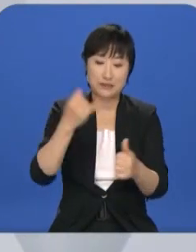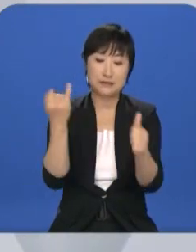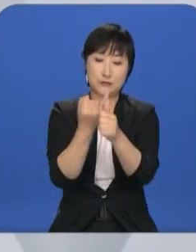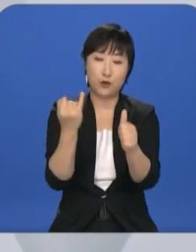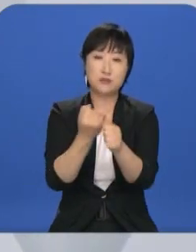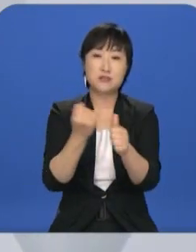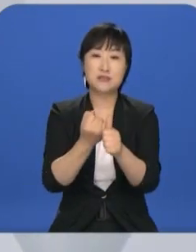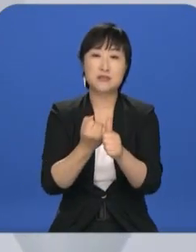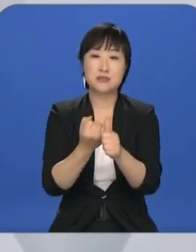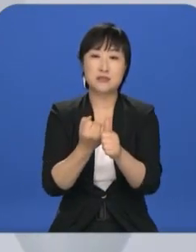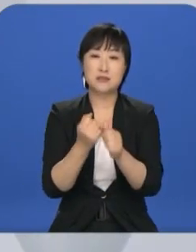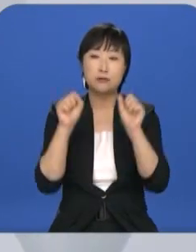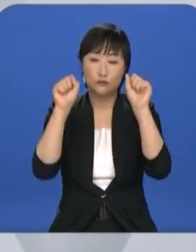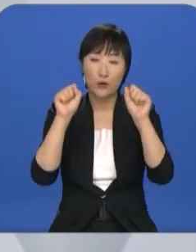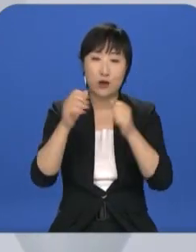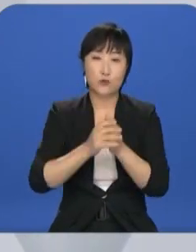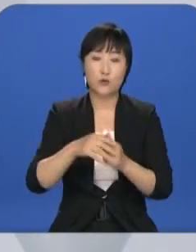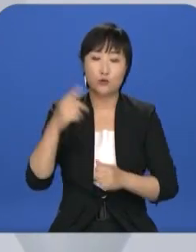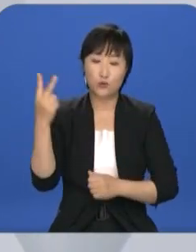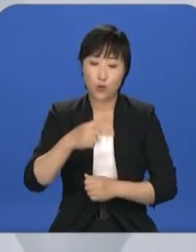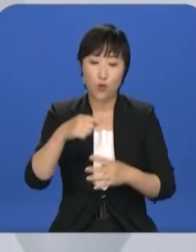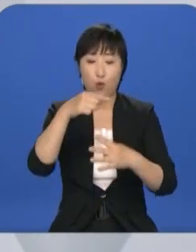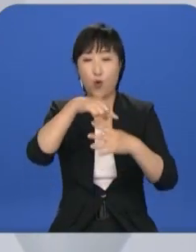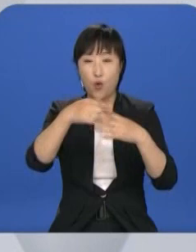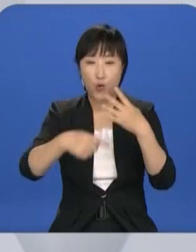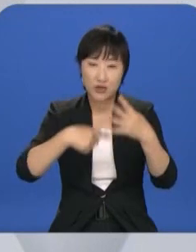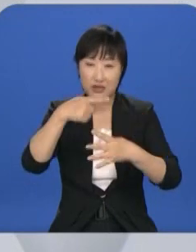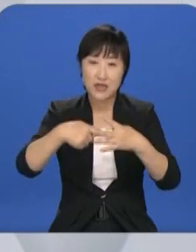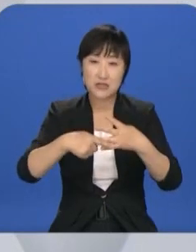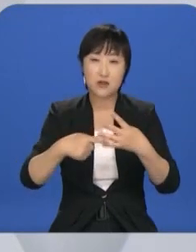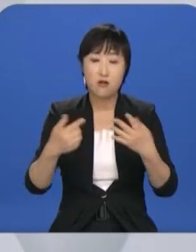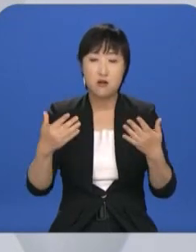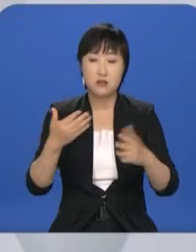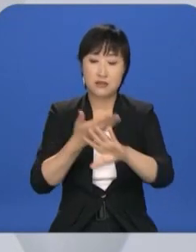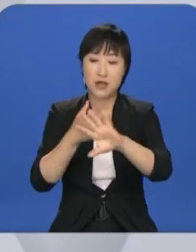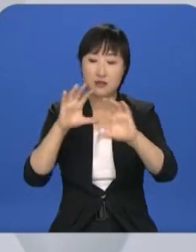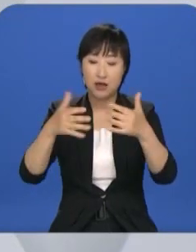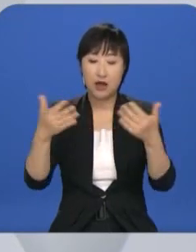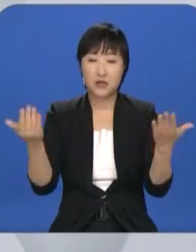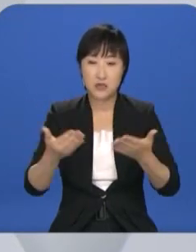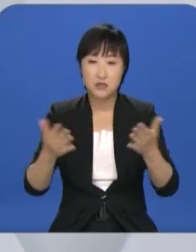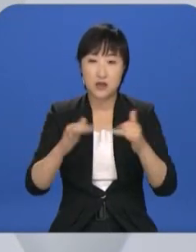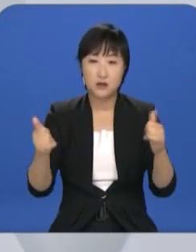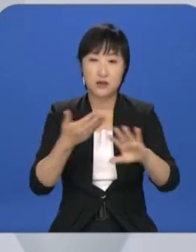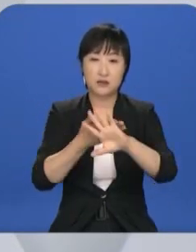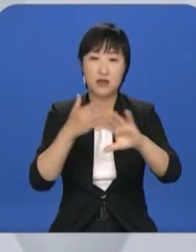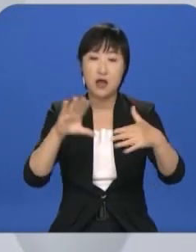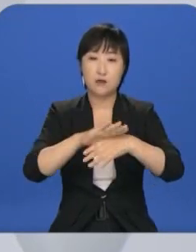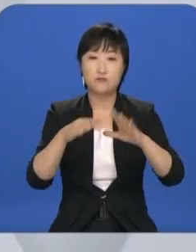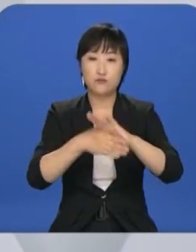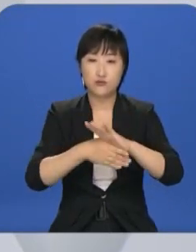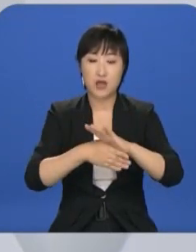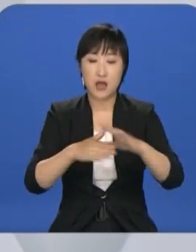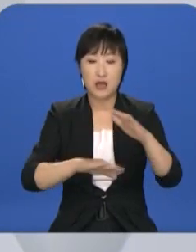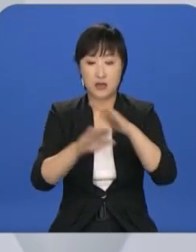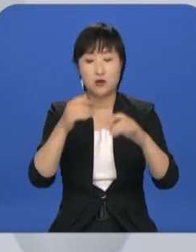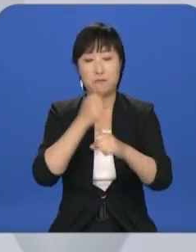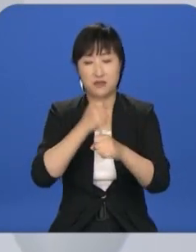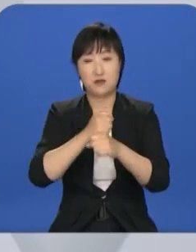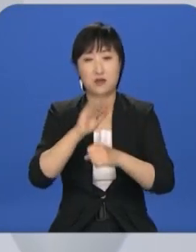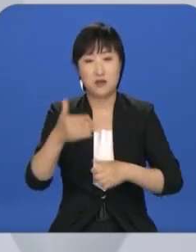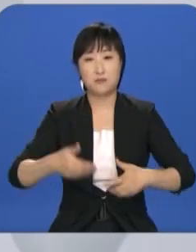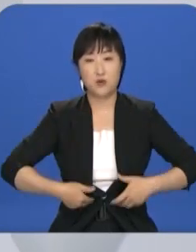합니다. 이것은 계절 근로자, 외국 근로 인력을 확보해서 다문화 가정을 좀 많이 만들어야 될 것